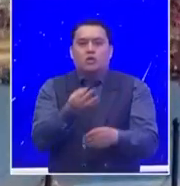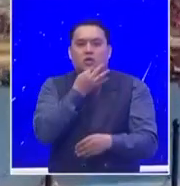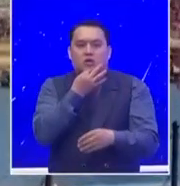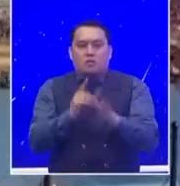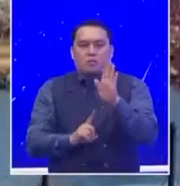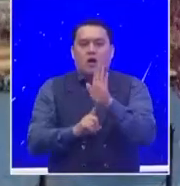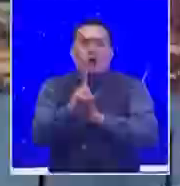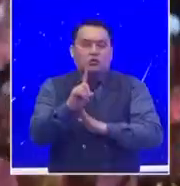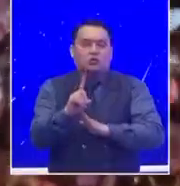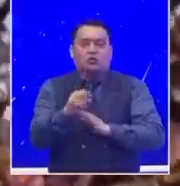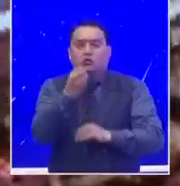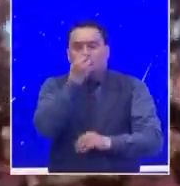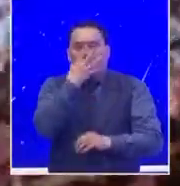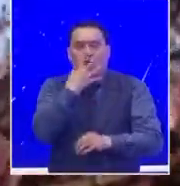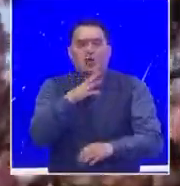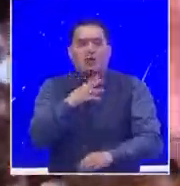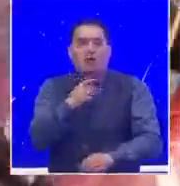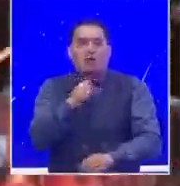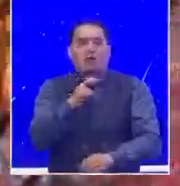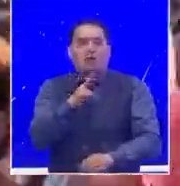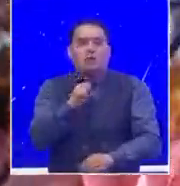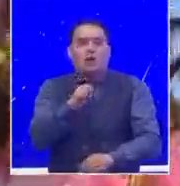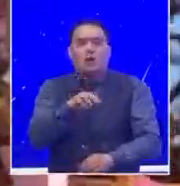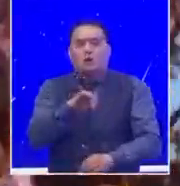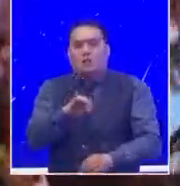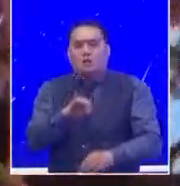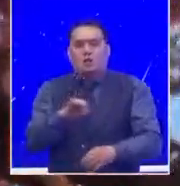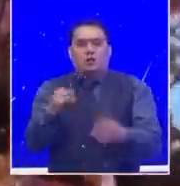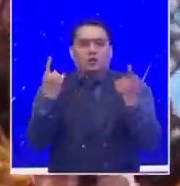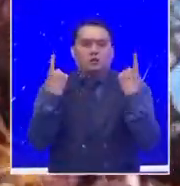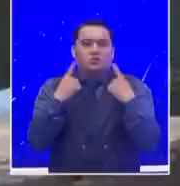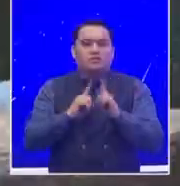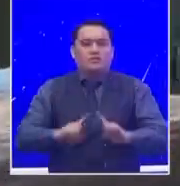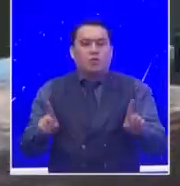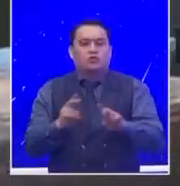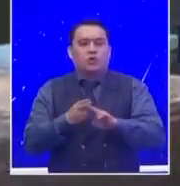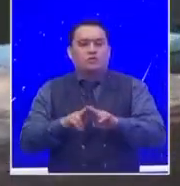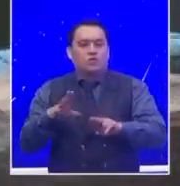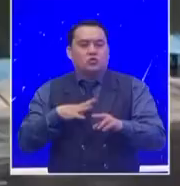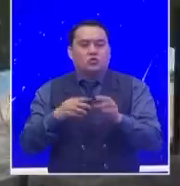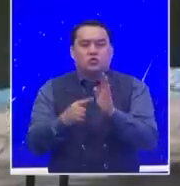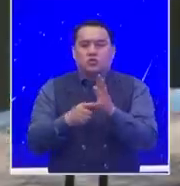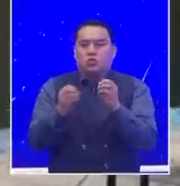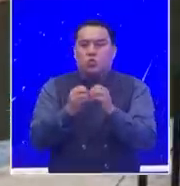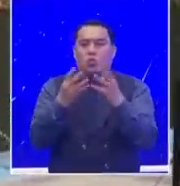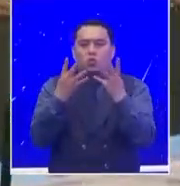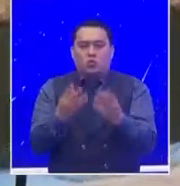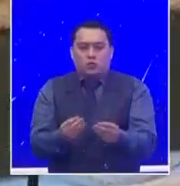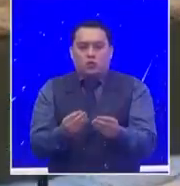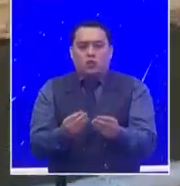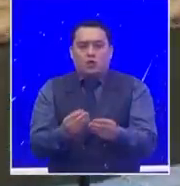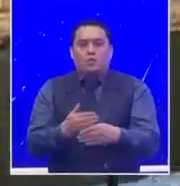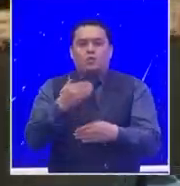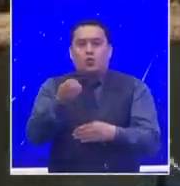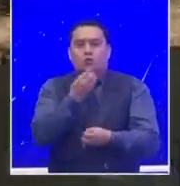басталған. Бұл кезең жапондықтарда ханами деп аталады. Қысқа мерзімді ғажайып сәт небәрі 7-10 күнге созылады екен. Осыдан кейін